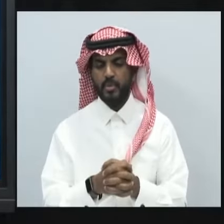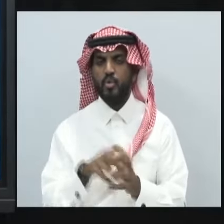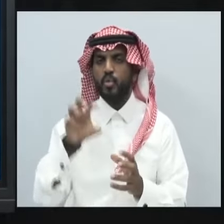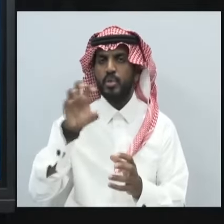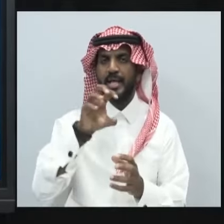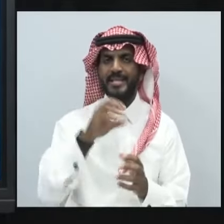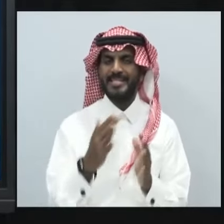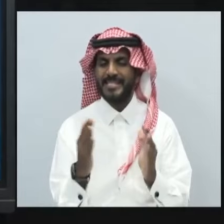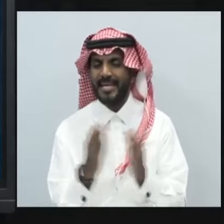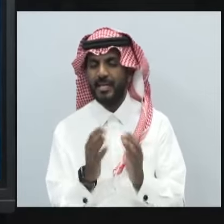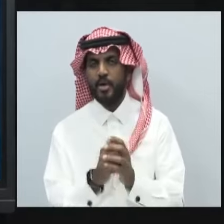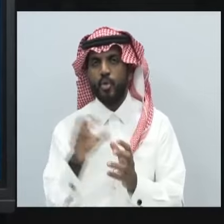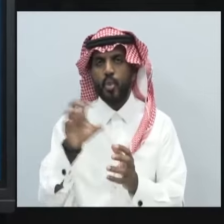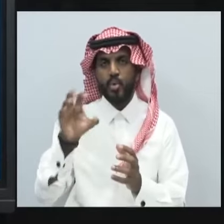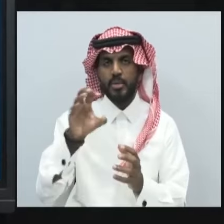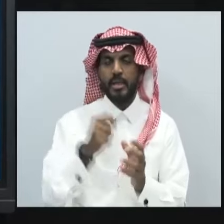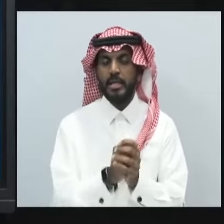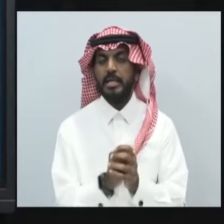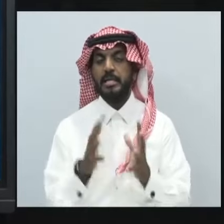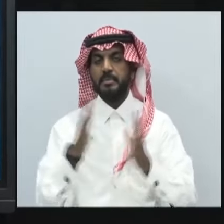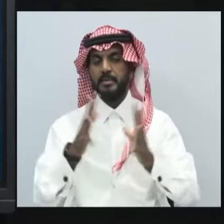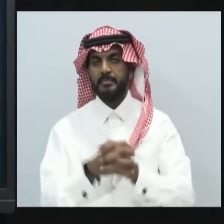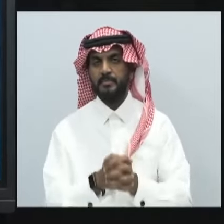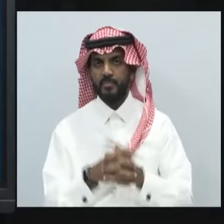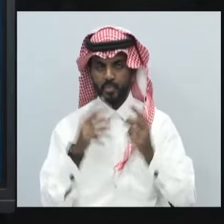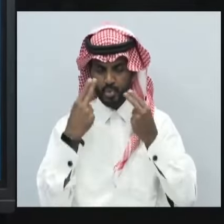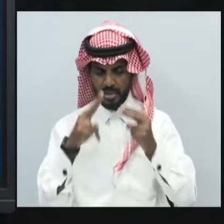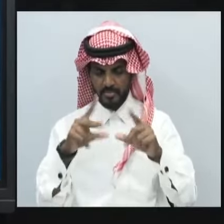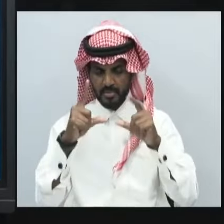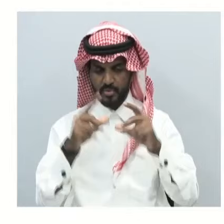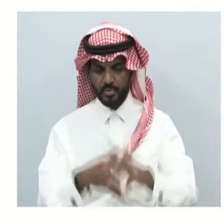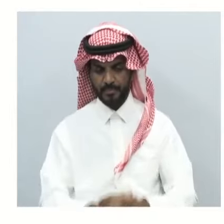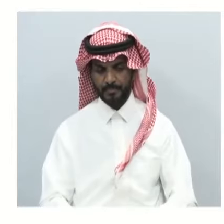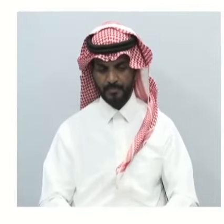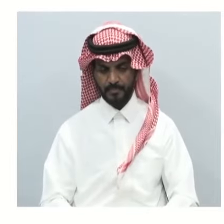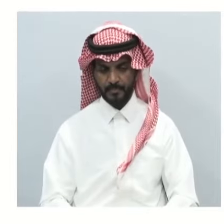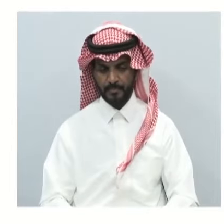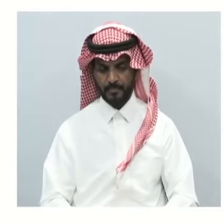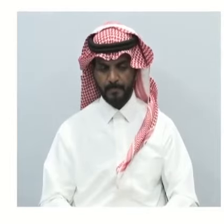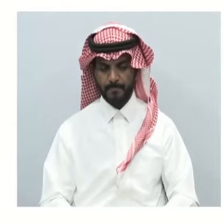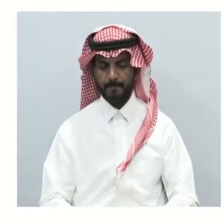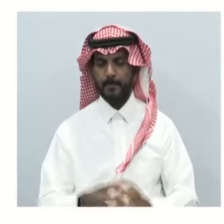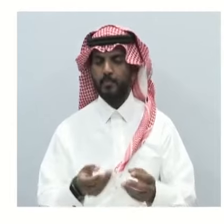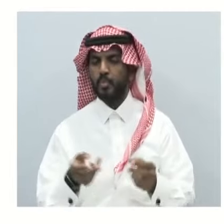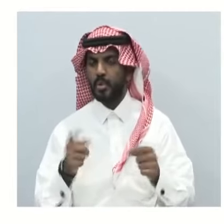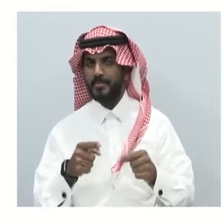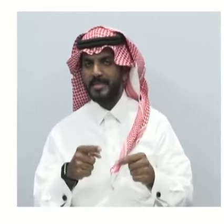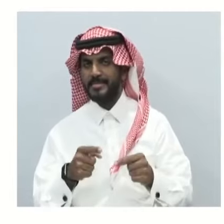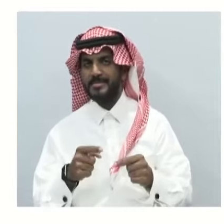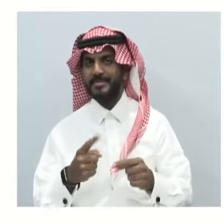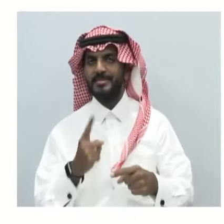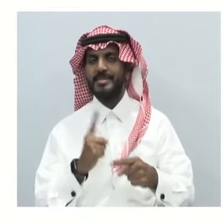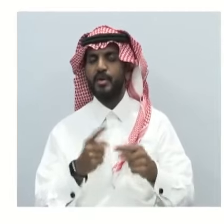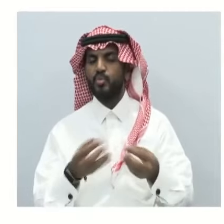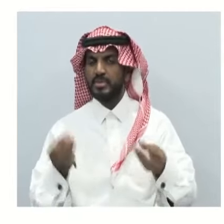صغيره وكذلك كتل كبيره فانشاهد معين عبر هذه الصوره طالبته انها كلما زادت